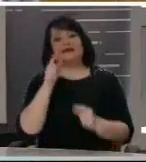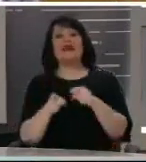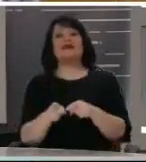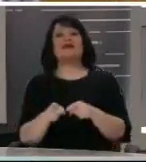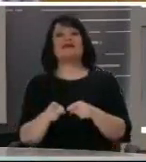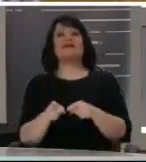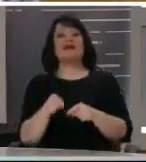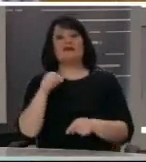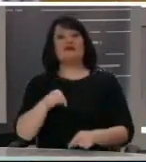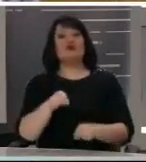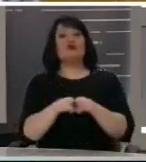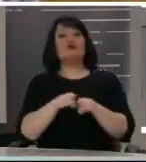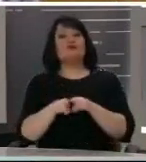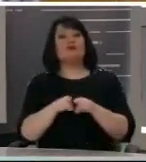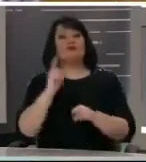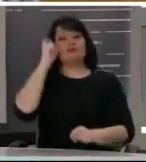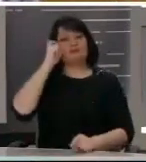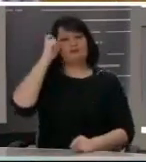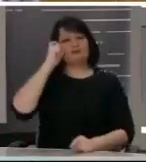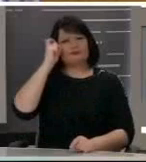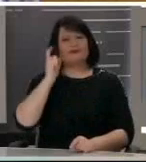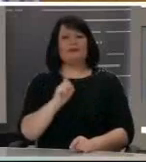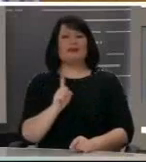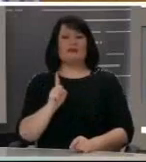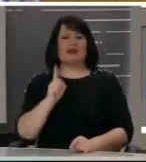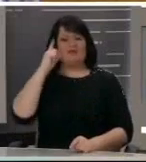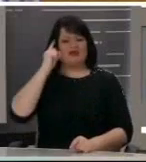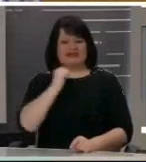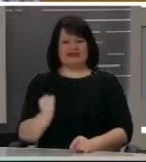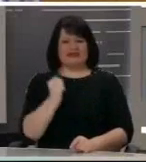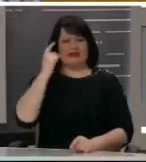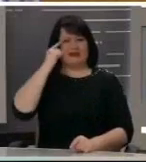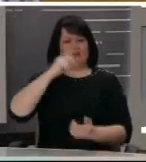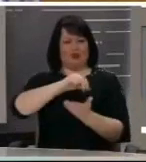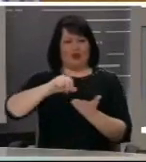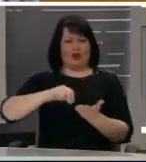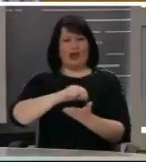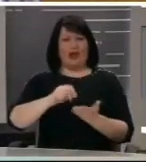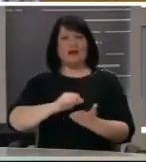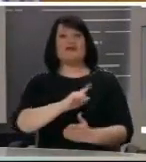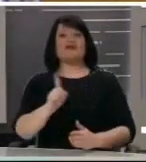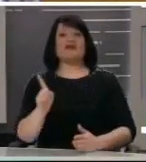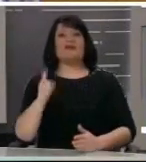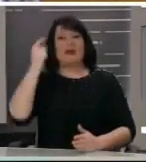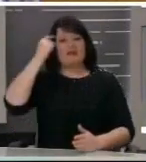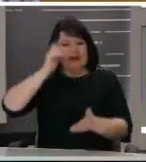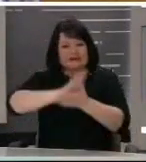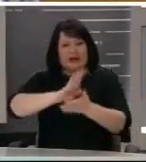Αφορά, θα έλεγα, έναν τρόπο σκέψης απαλλαγμένο από συντηρητικές προκαταλήψεις και προβληματικά